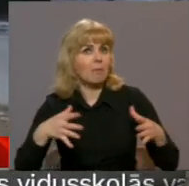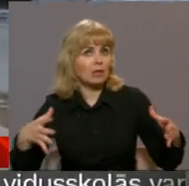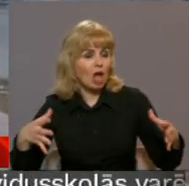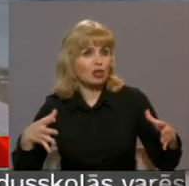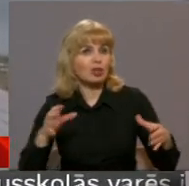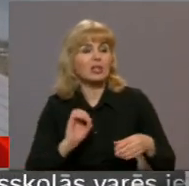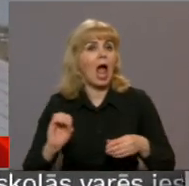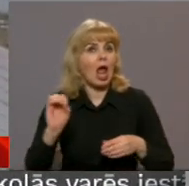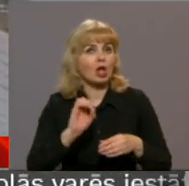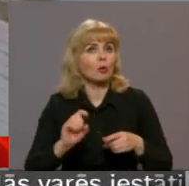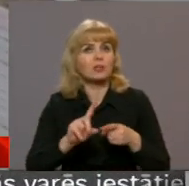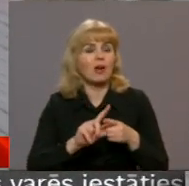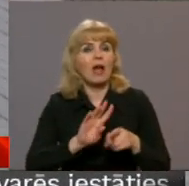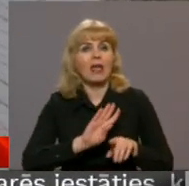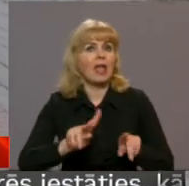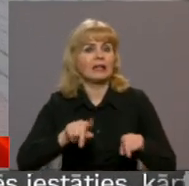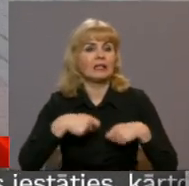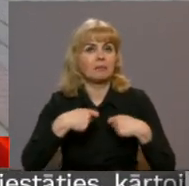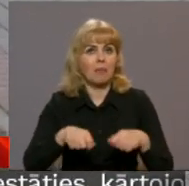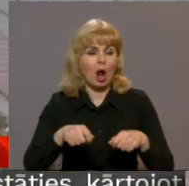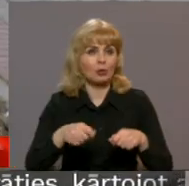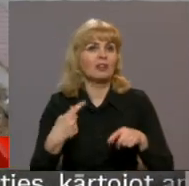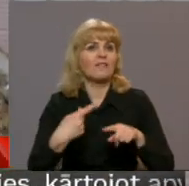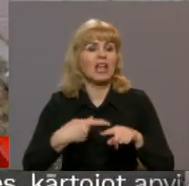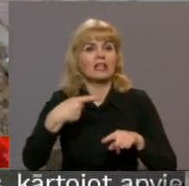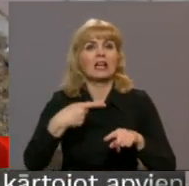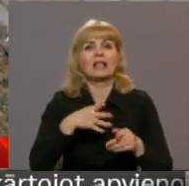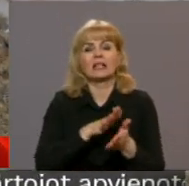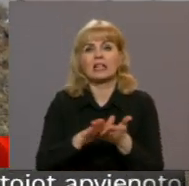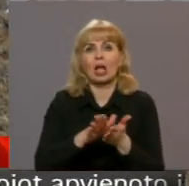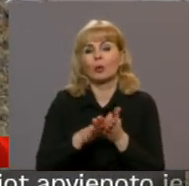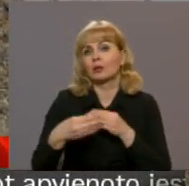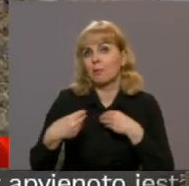vairs netiks pārdoti vienreiz lietojamie plastmasas trauki. Sandra Zariņēlis, Cēzars, RTV.